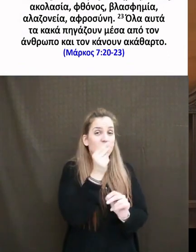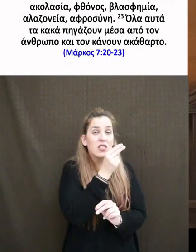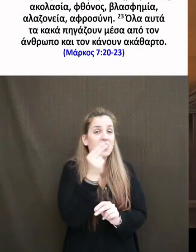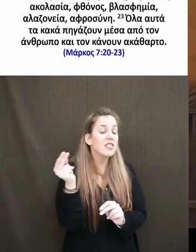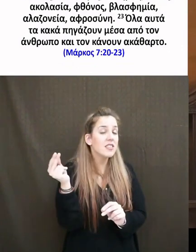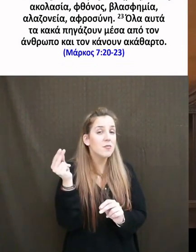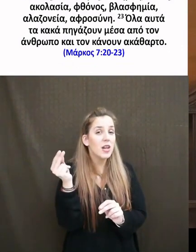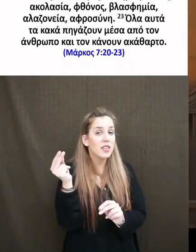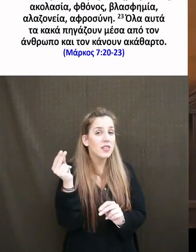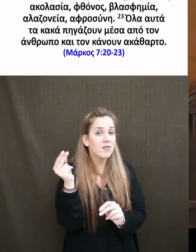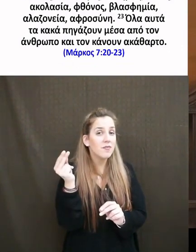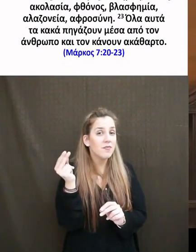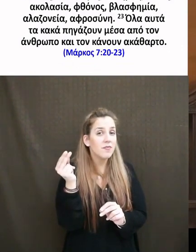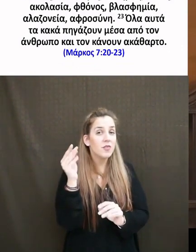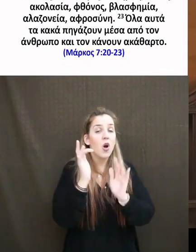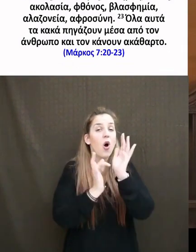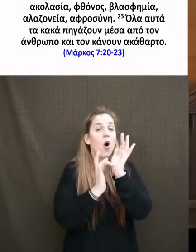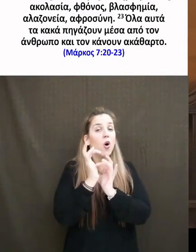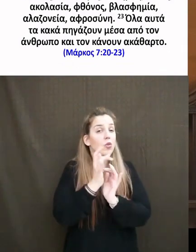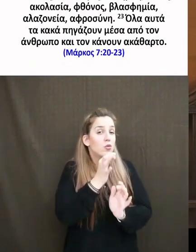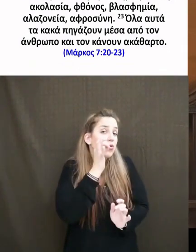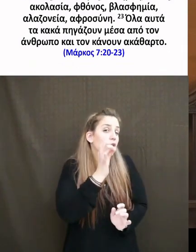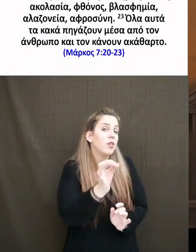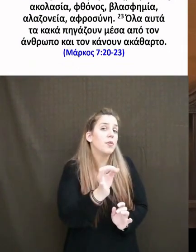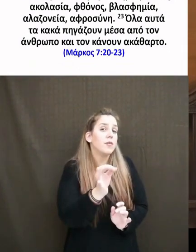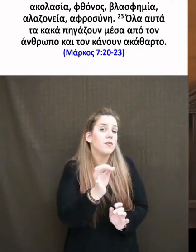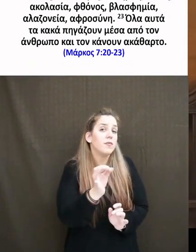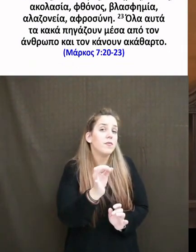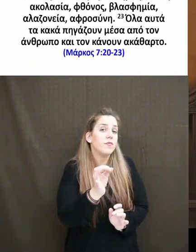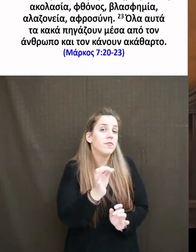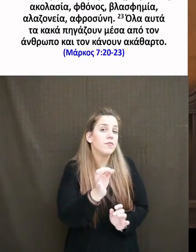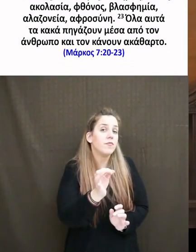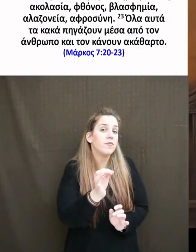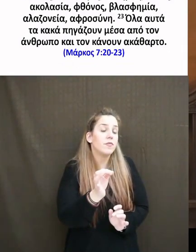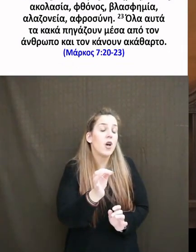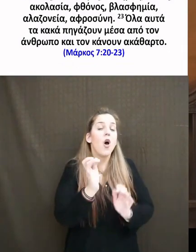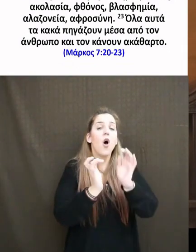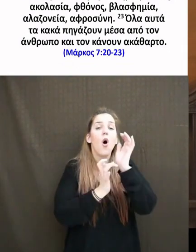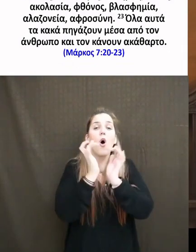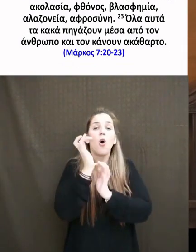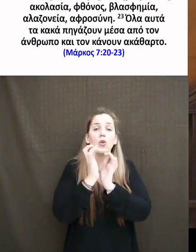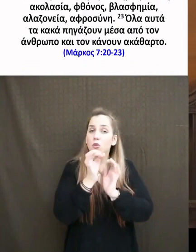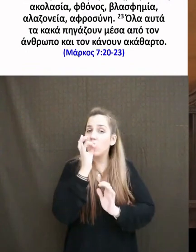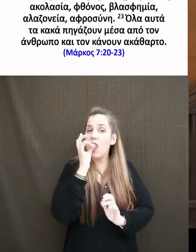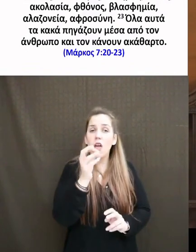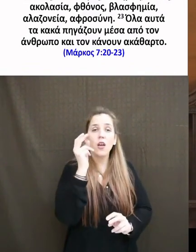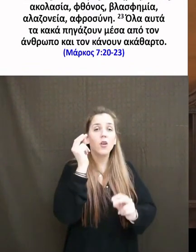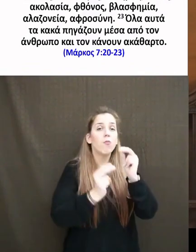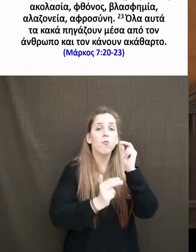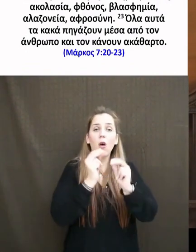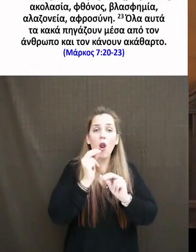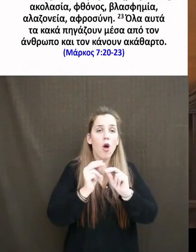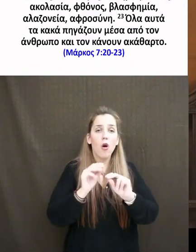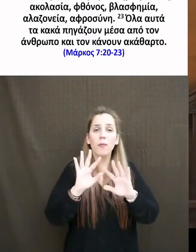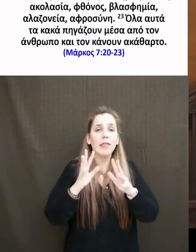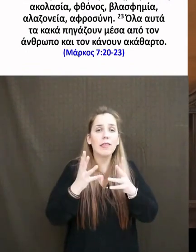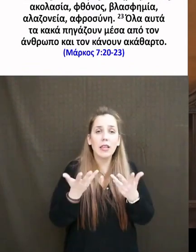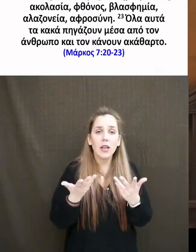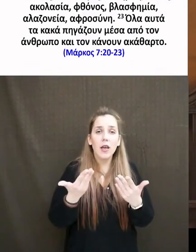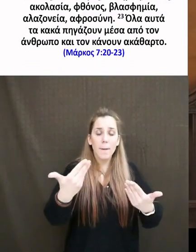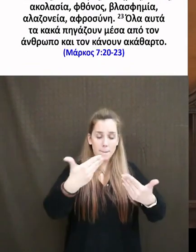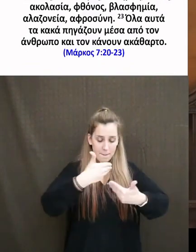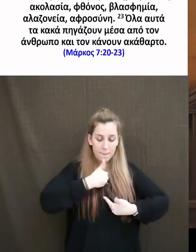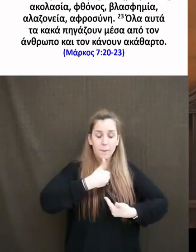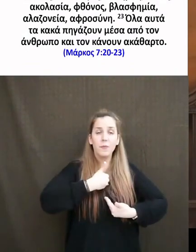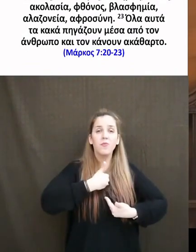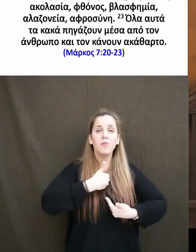η διάγνωση του Χριστού. Το πρόβλημα, λέει ο Χριστός, είναι μέσα μας. Εμείς οι άνθρωποι βέβαια